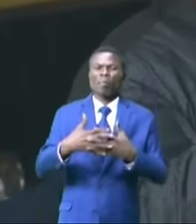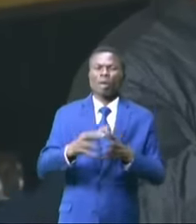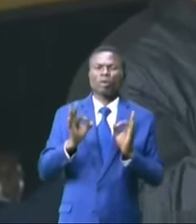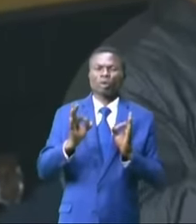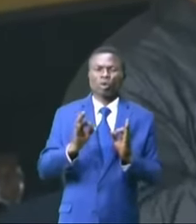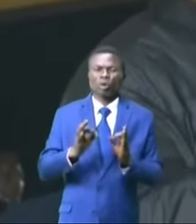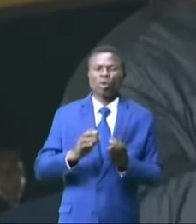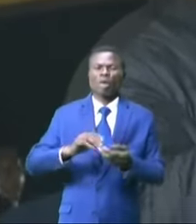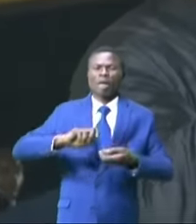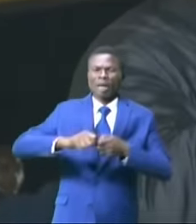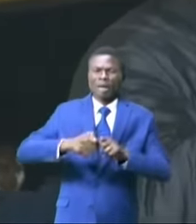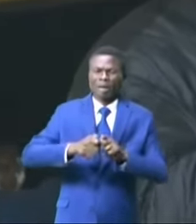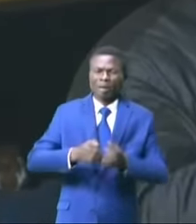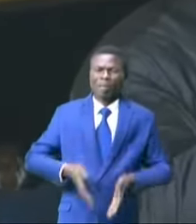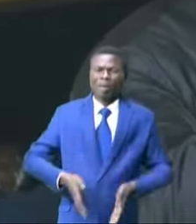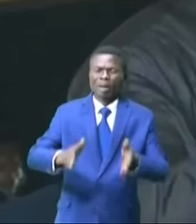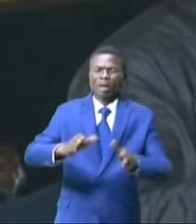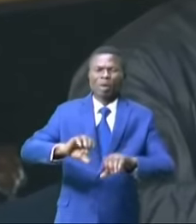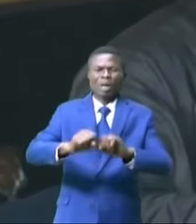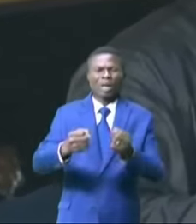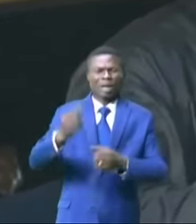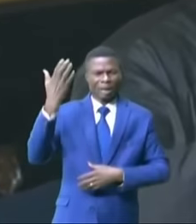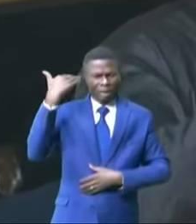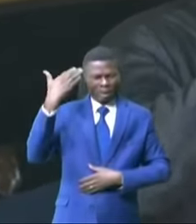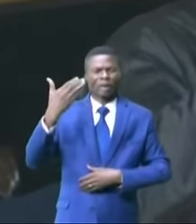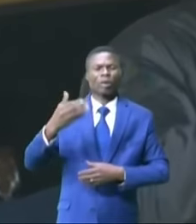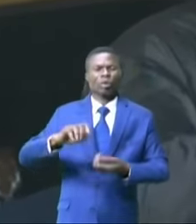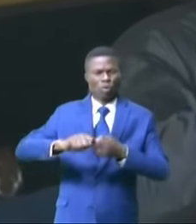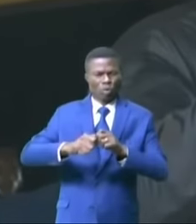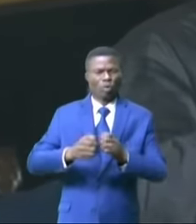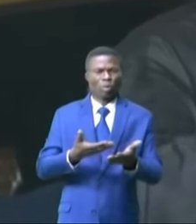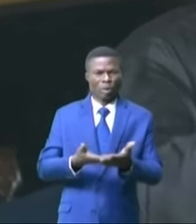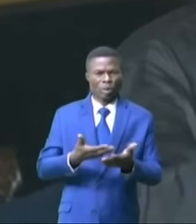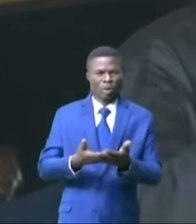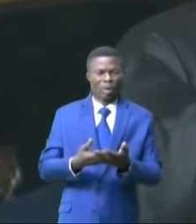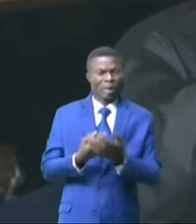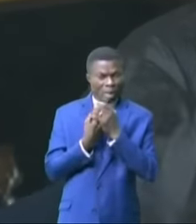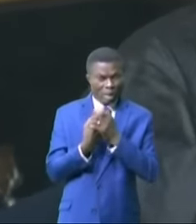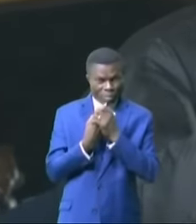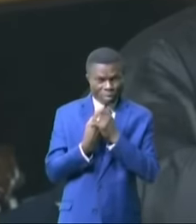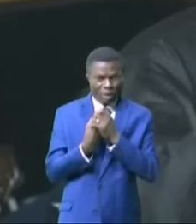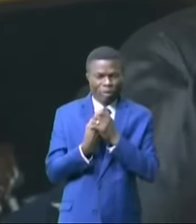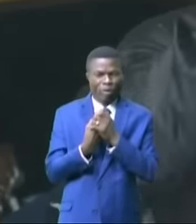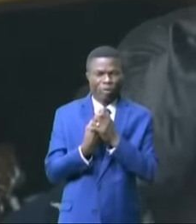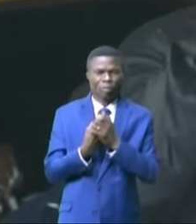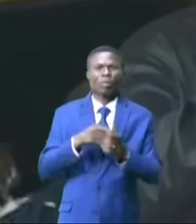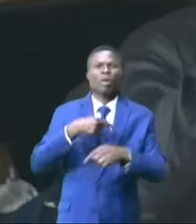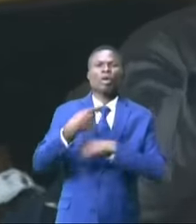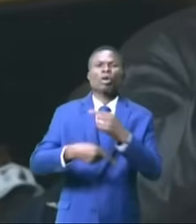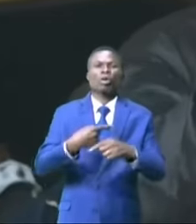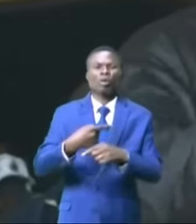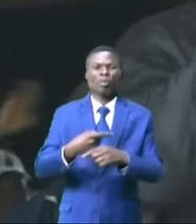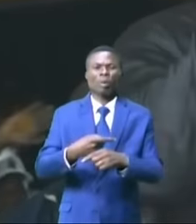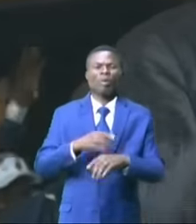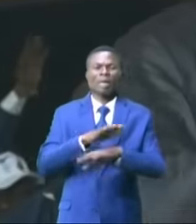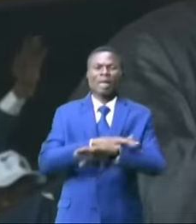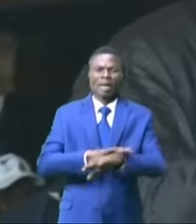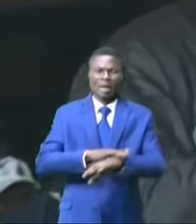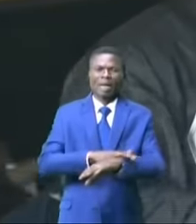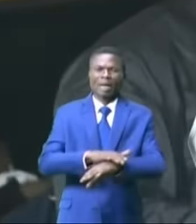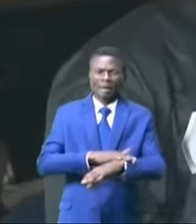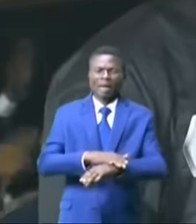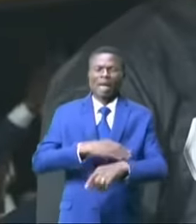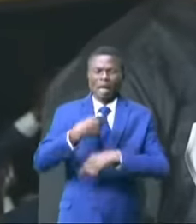barai bisika nyonso o ezalaki ya kobeba. Donc kala mingi te to ko relancer SNCC